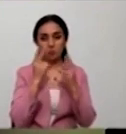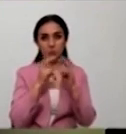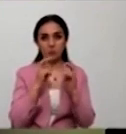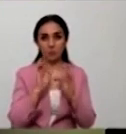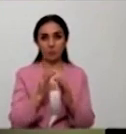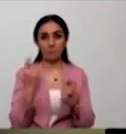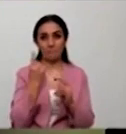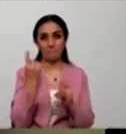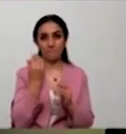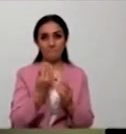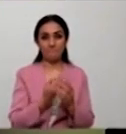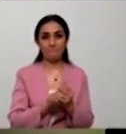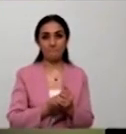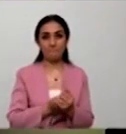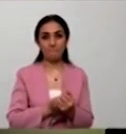chiqamiz. Birinchisi demak,